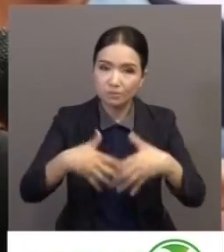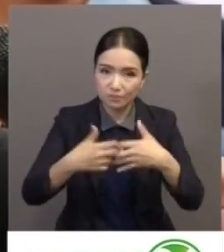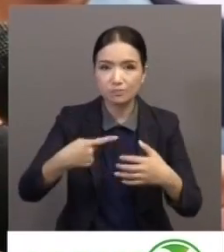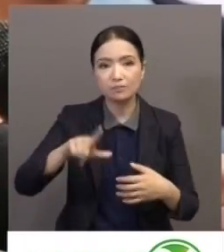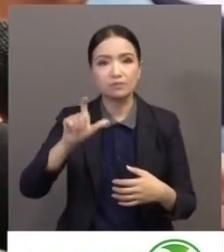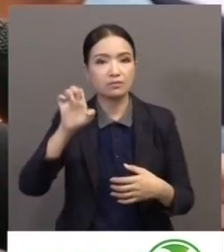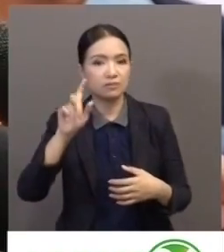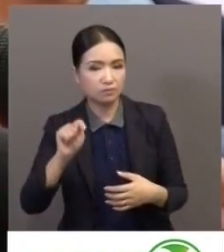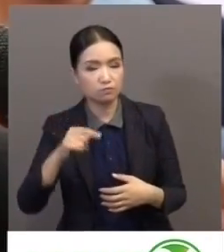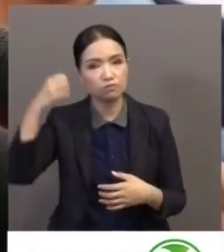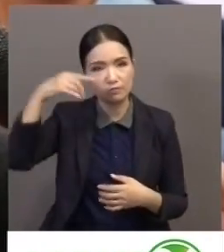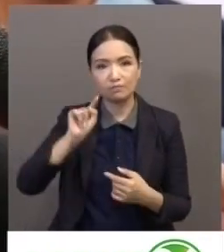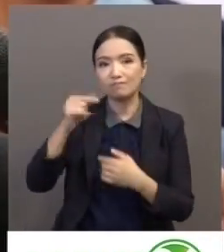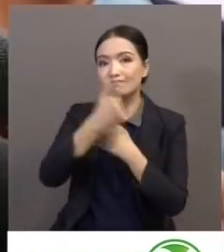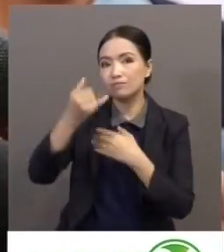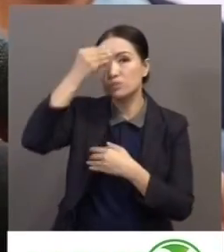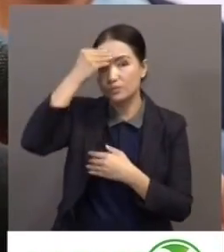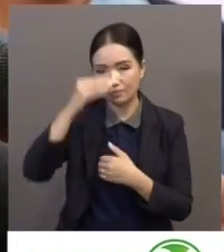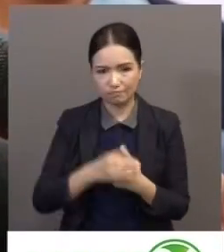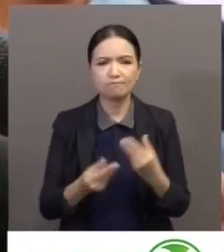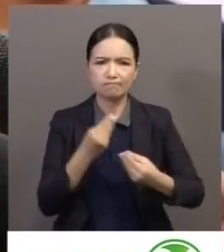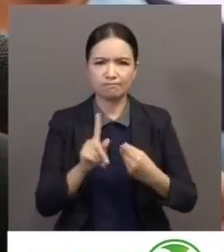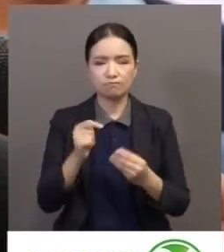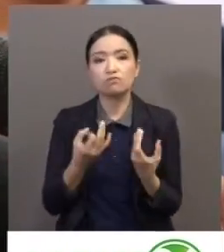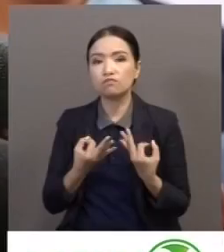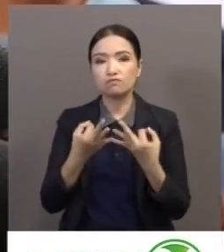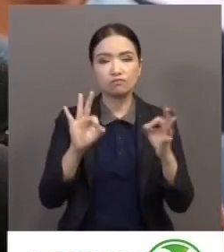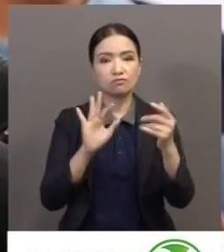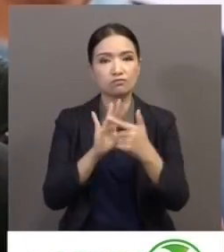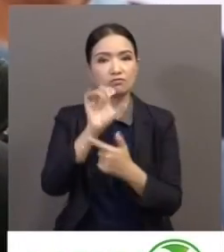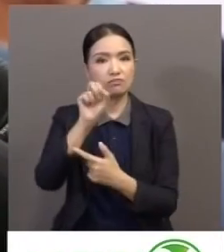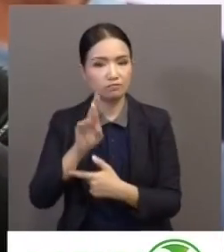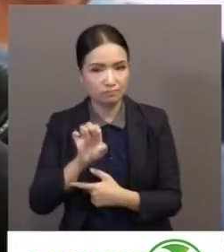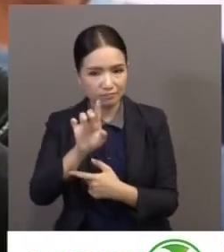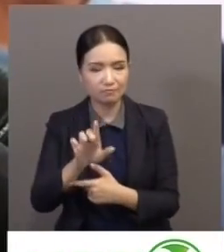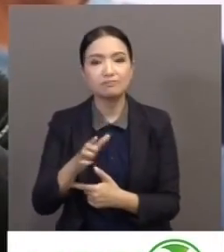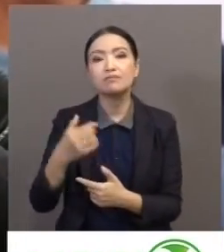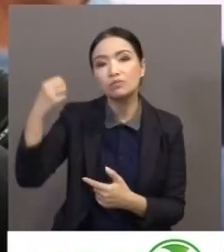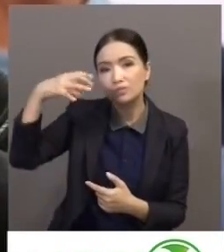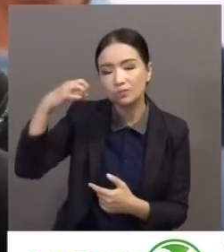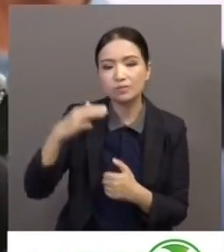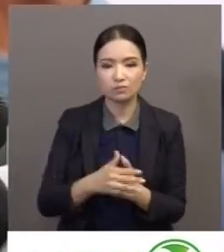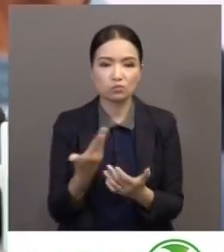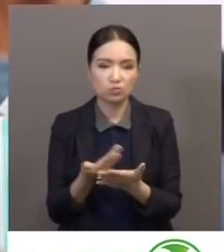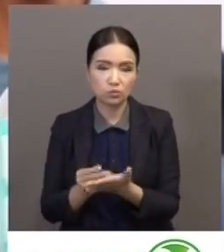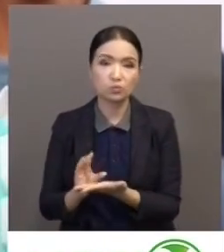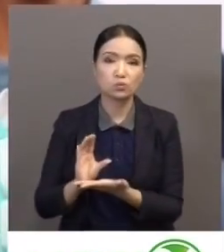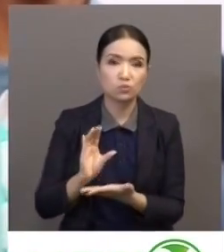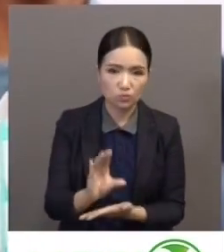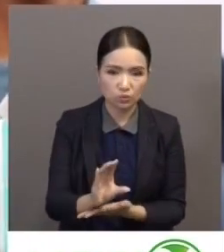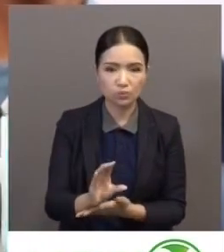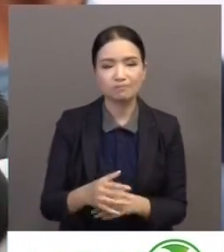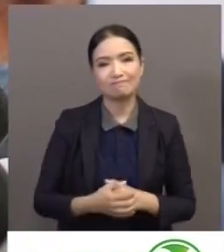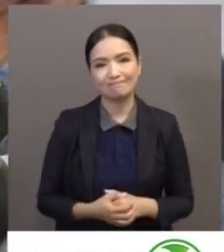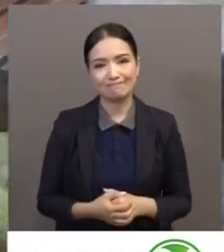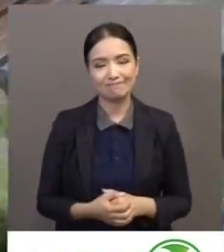าลักษณะนี้ในประเทศญี่ปุ่นซึ่งค่อนข้างเป็นตลาดที่เปิดเสรีพอสมควรในเรื่องของราคาค่าไฟแล้วก็ต้นทุนในการใน